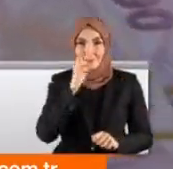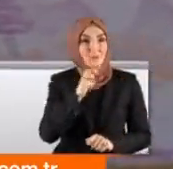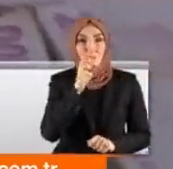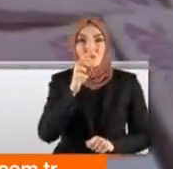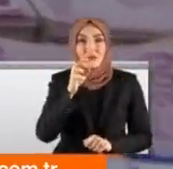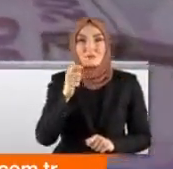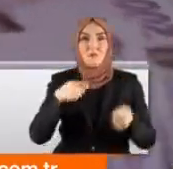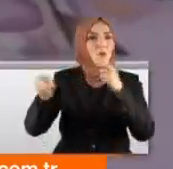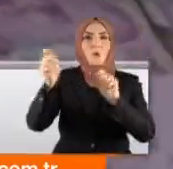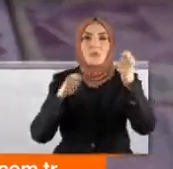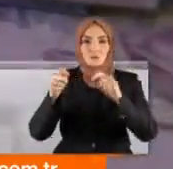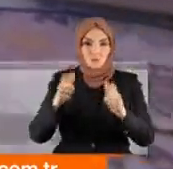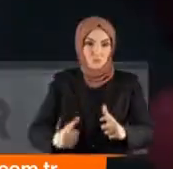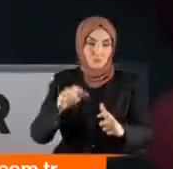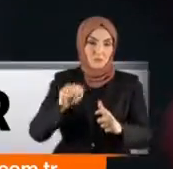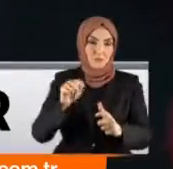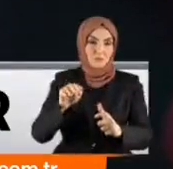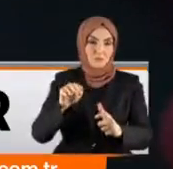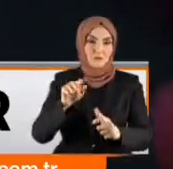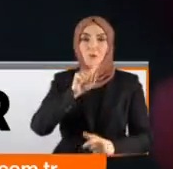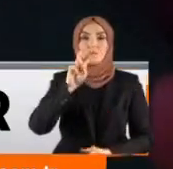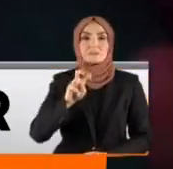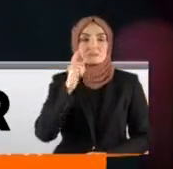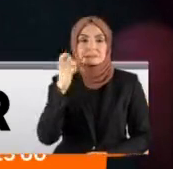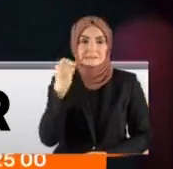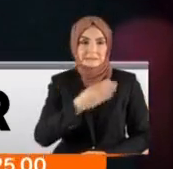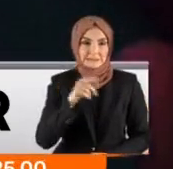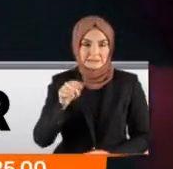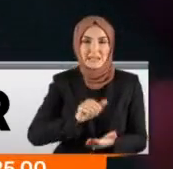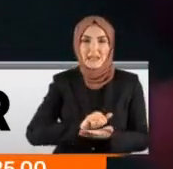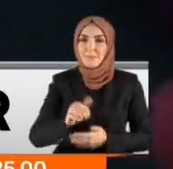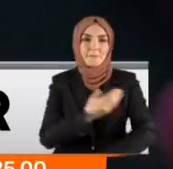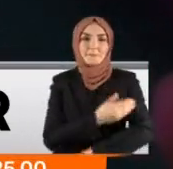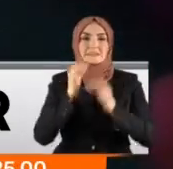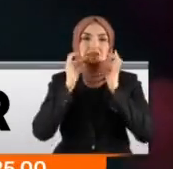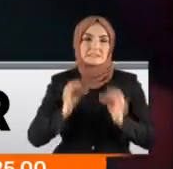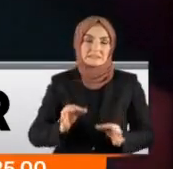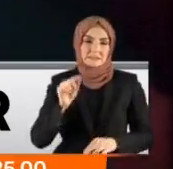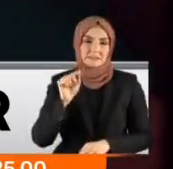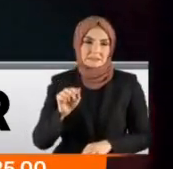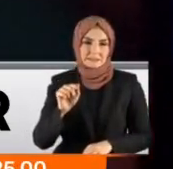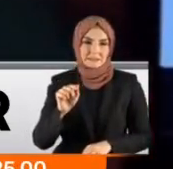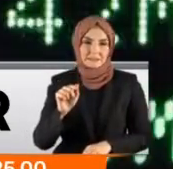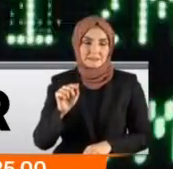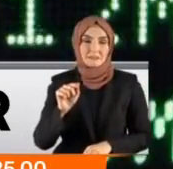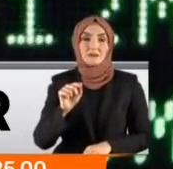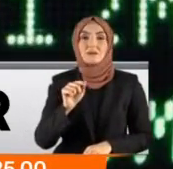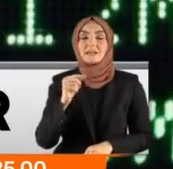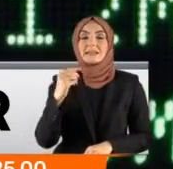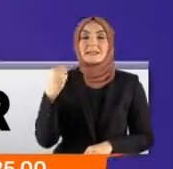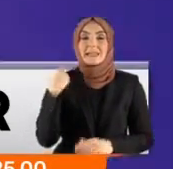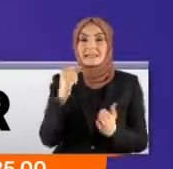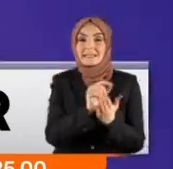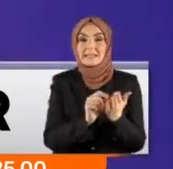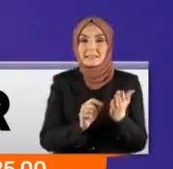18 kişiydi. Hepsi Çinliydi. Hayali kripto satışı için 101 yazılım uzmanı Çinli'yi de İstanbul'a getirmişlerdi. Yeni bir